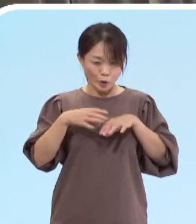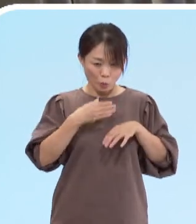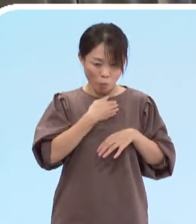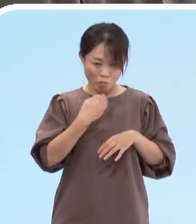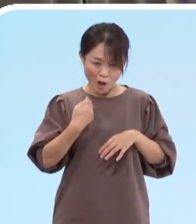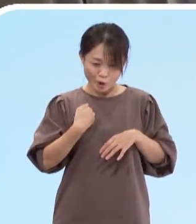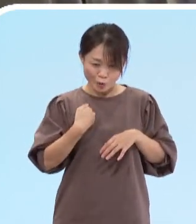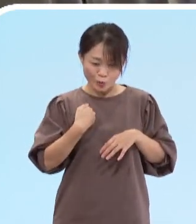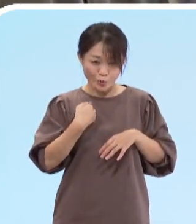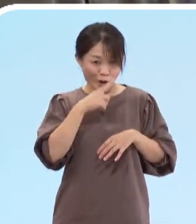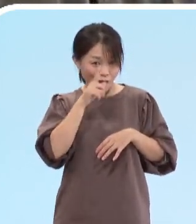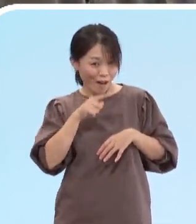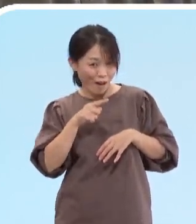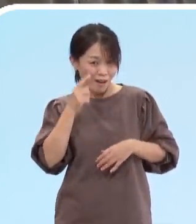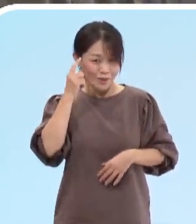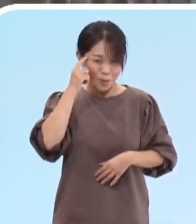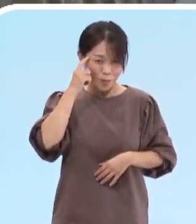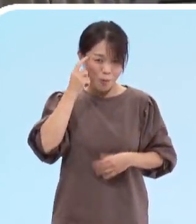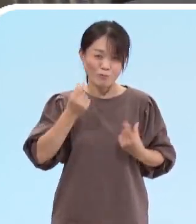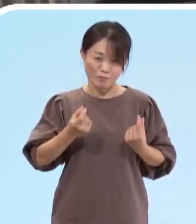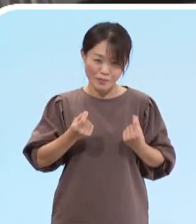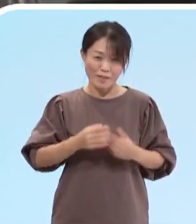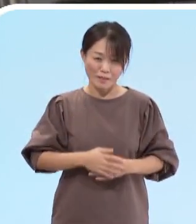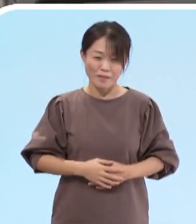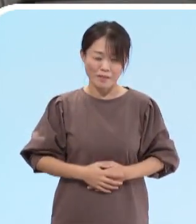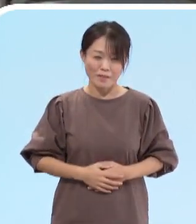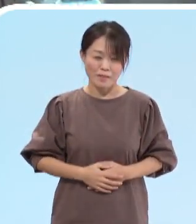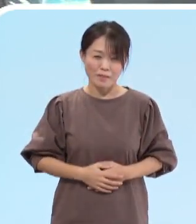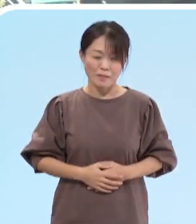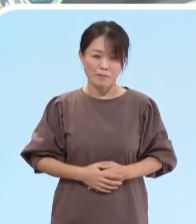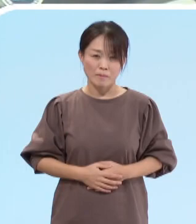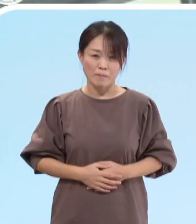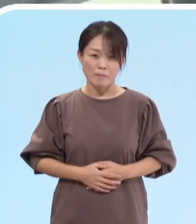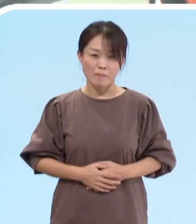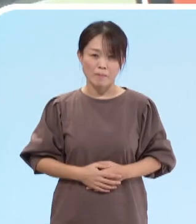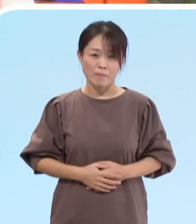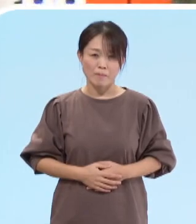はい、やっぱりできるのかなって思っちゃいますね。はい、はあ。